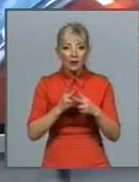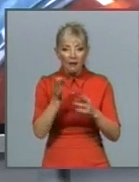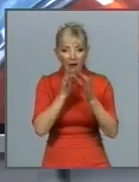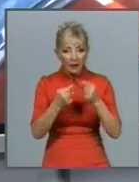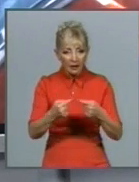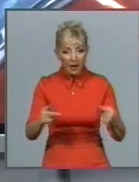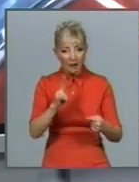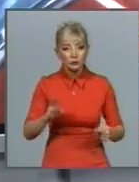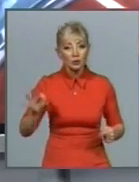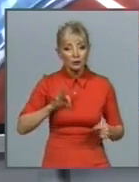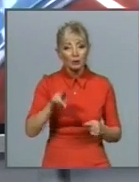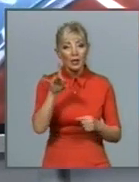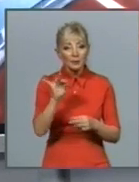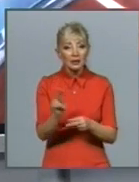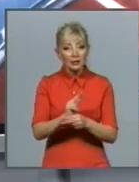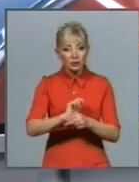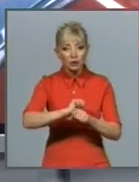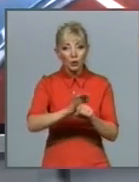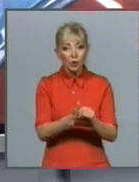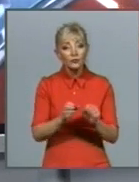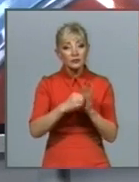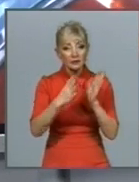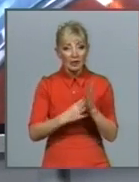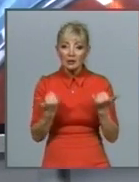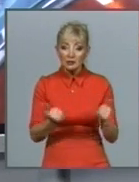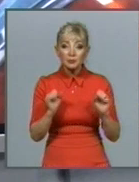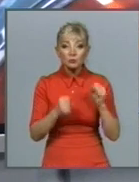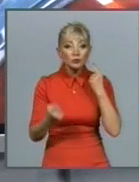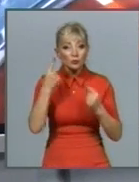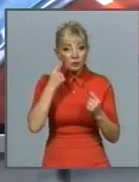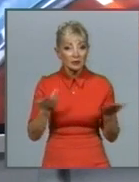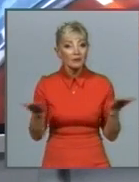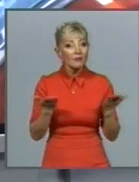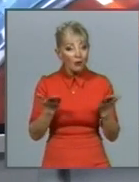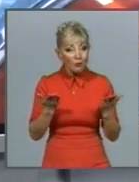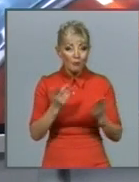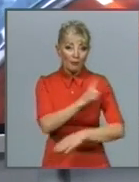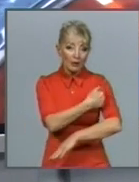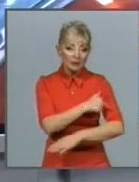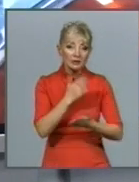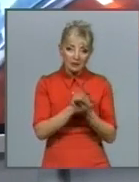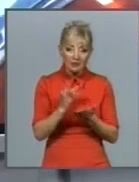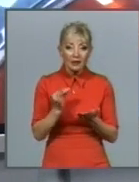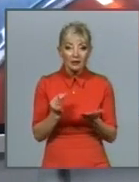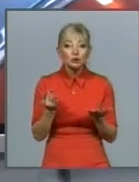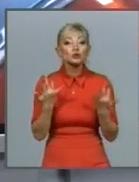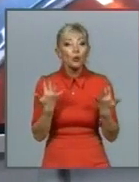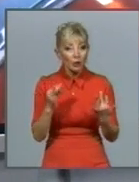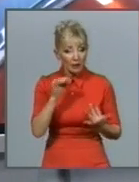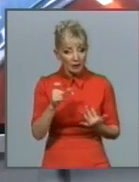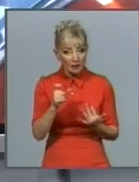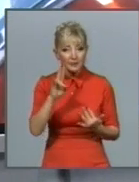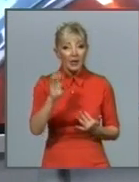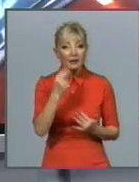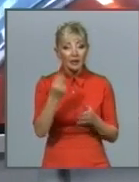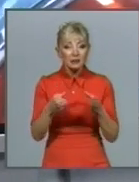які використовуються при лікуванні COVID-19. Тепер можна дізнатися, в якому саме медзакладі вони є та в якій кількості. Національна